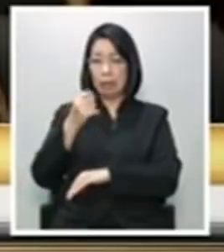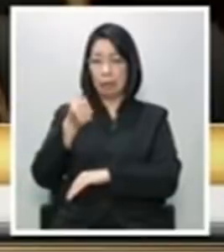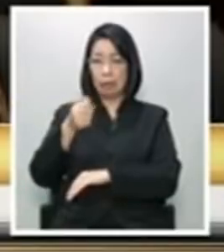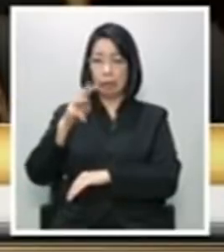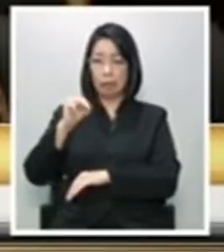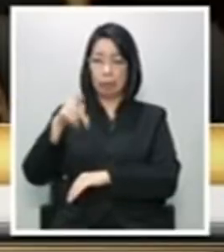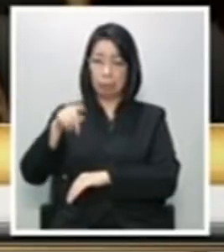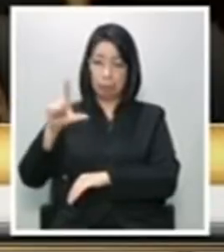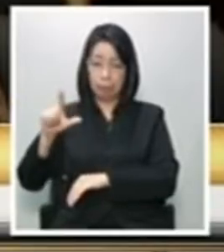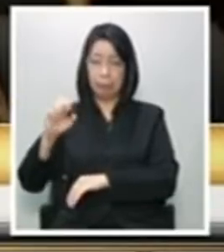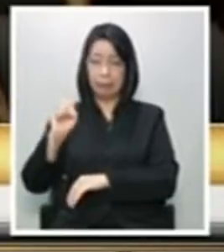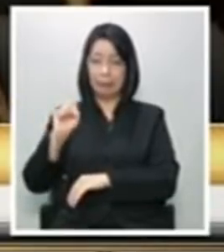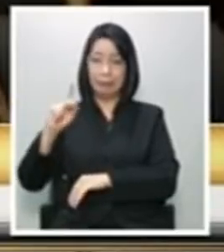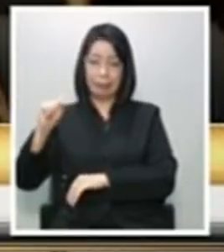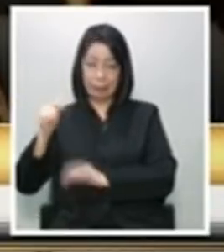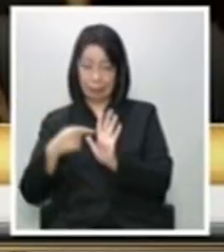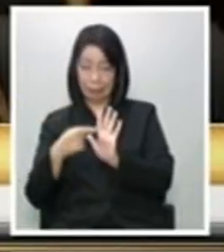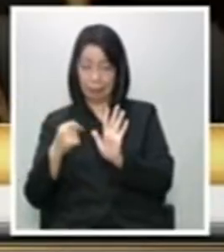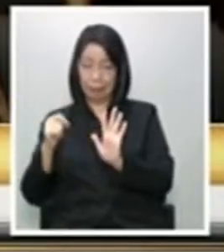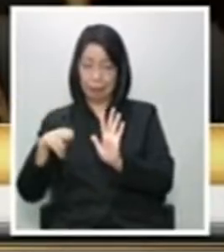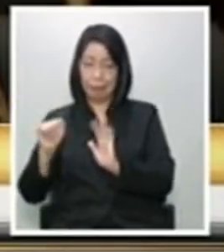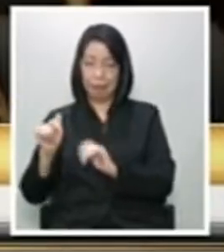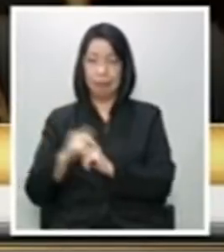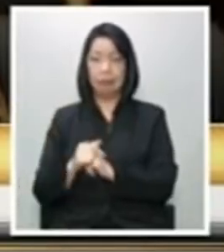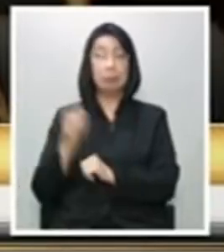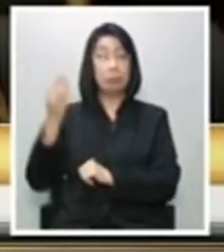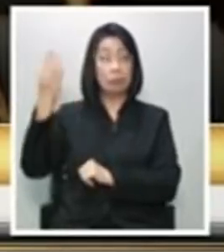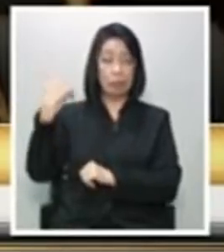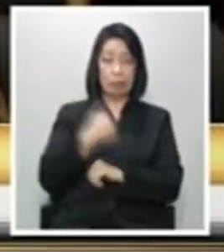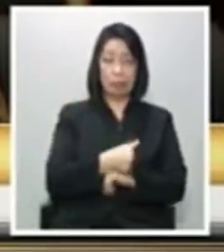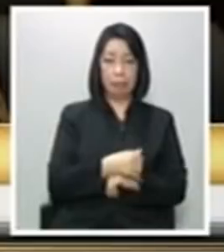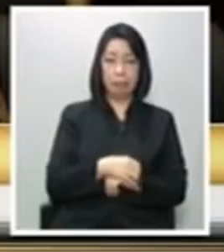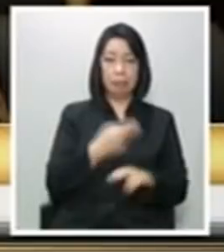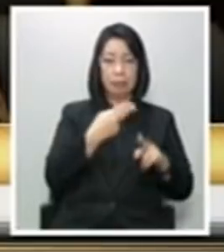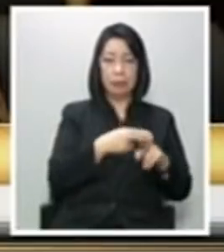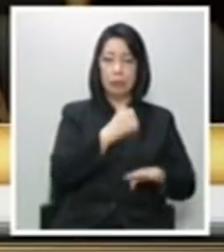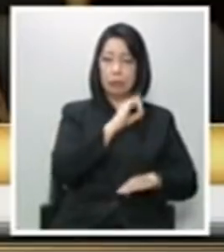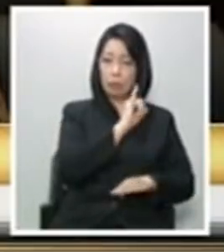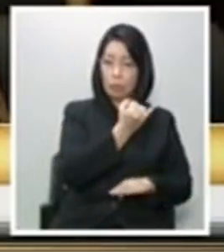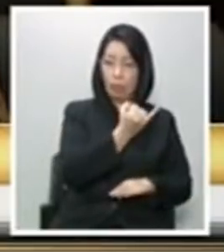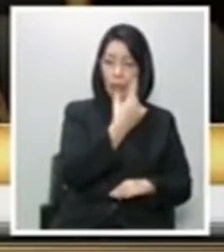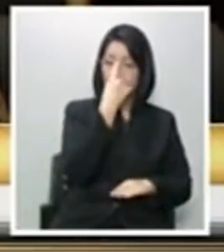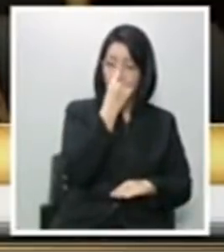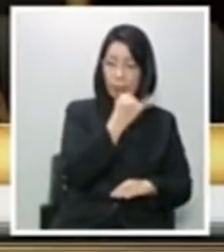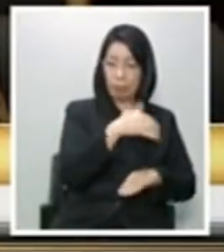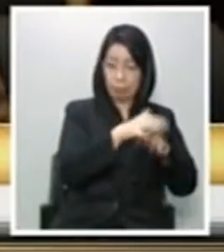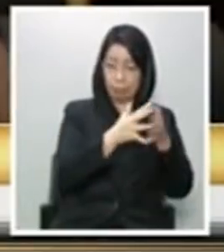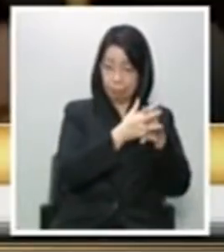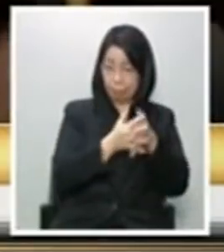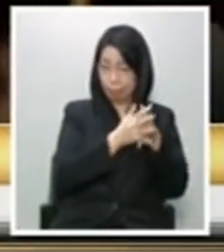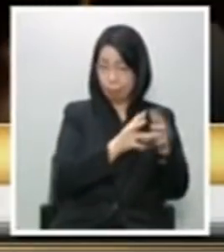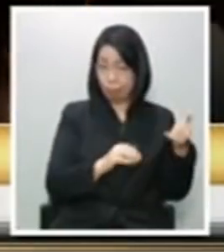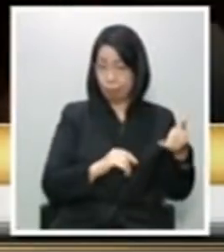รัฐบาลอเมริกาดร.จอร์จรูโฮ เดินทางมาจากสหรัฐอเมริกาจากสำนักง